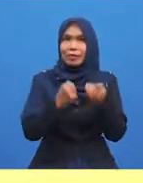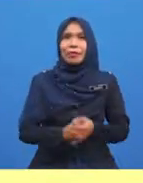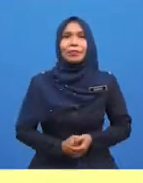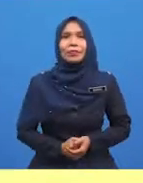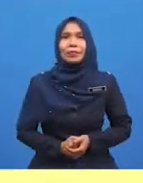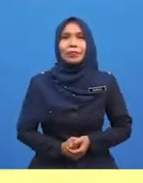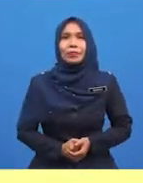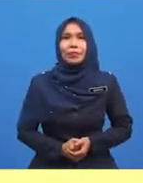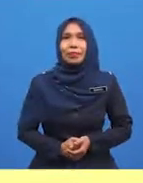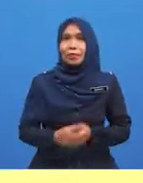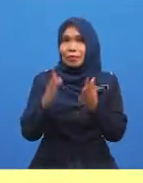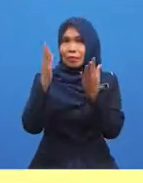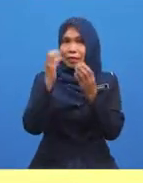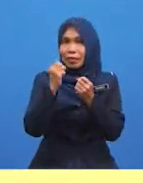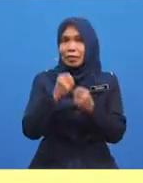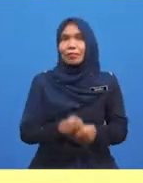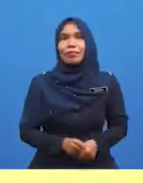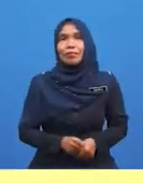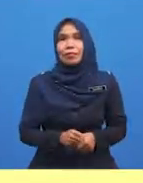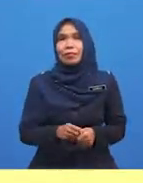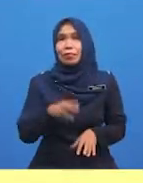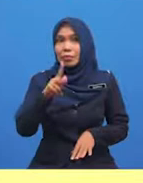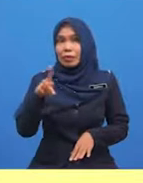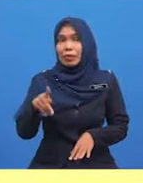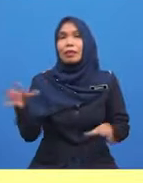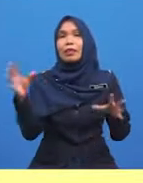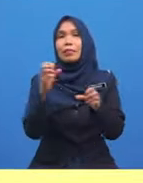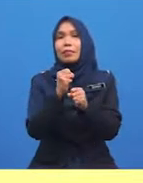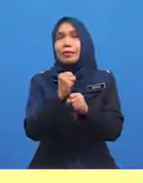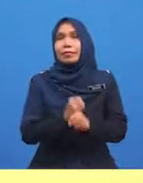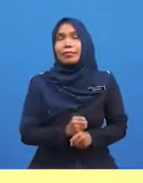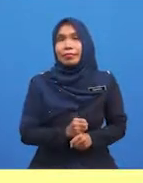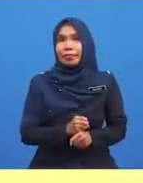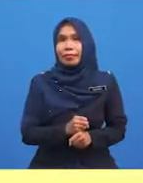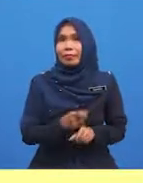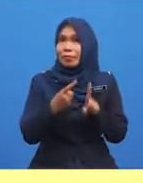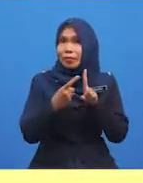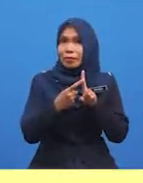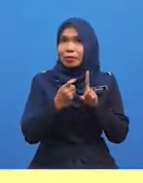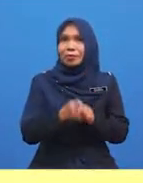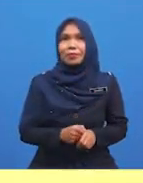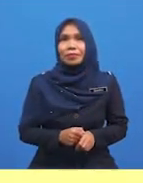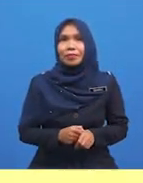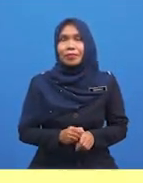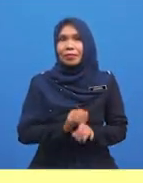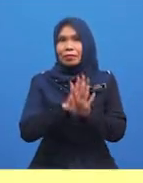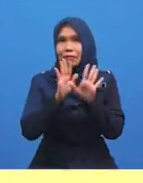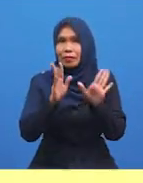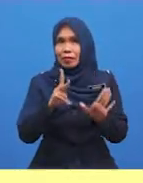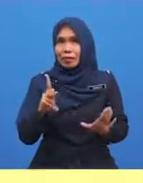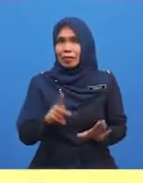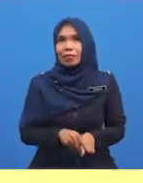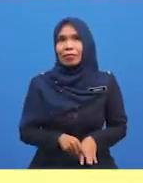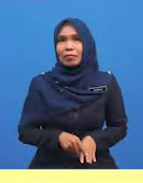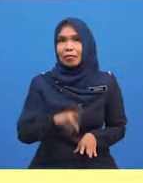ini, diharapkan para pelajar akan dapat yang pertama, menerangkan